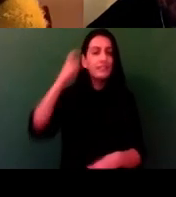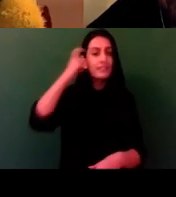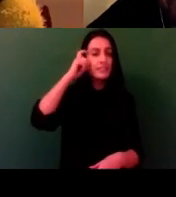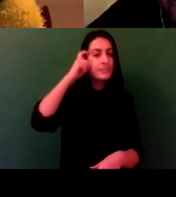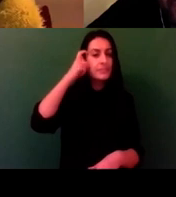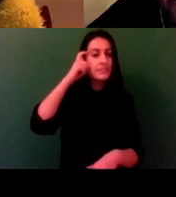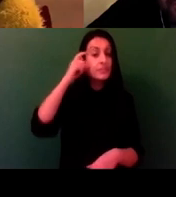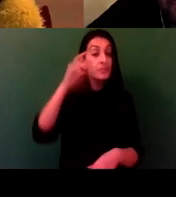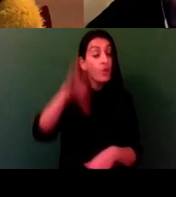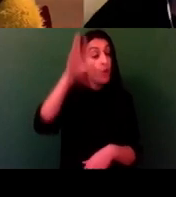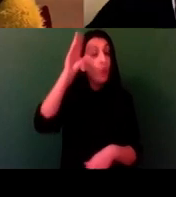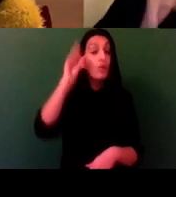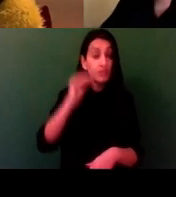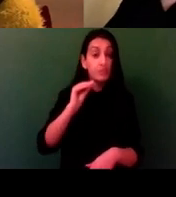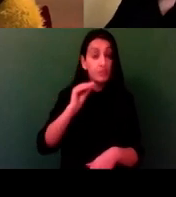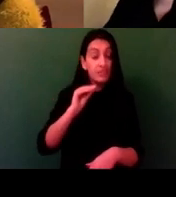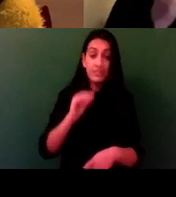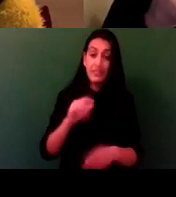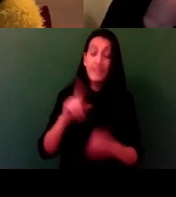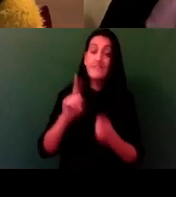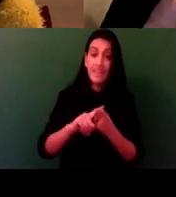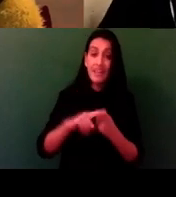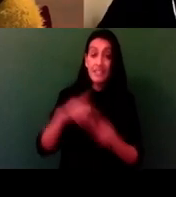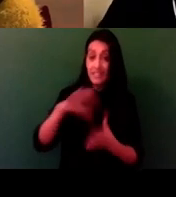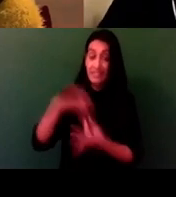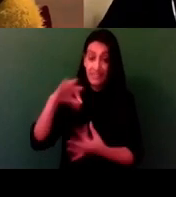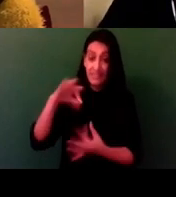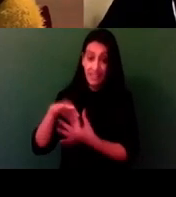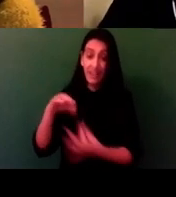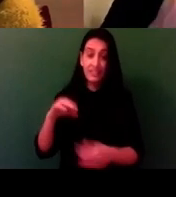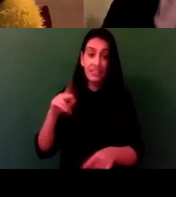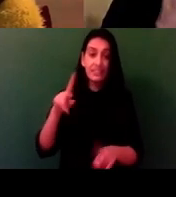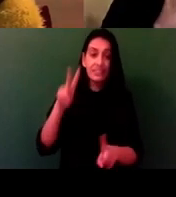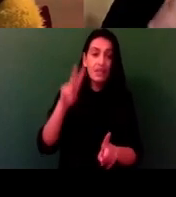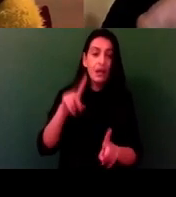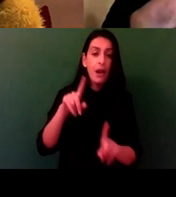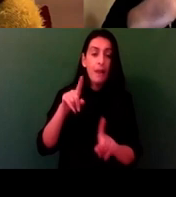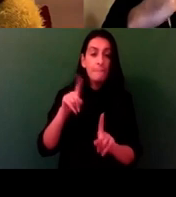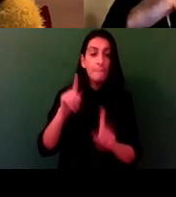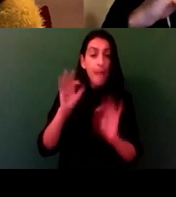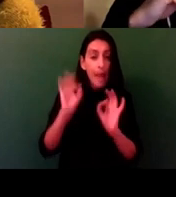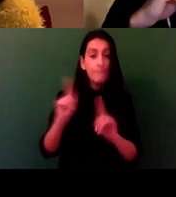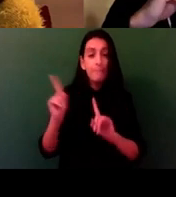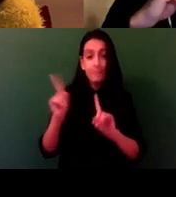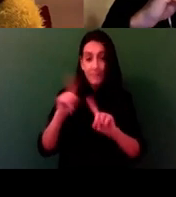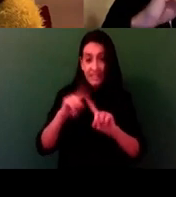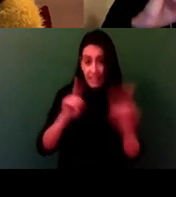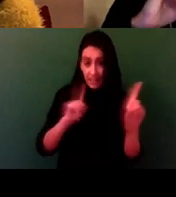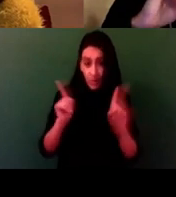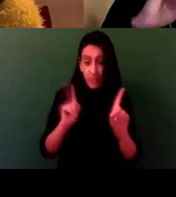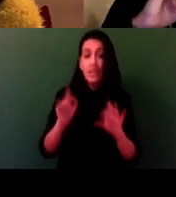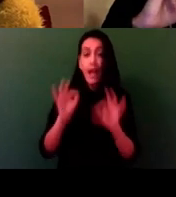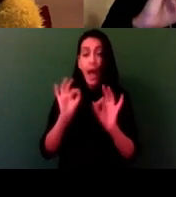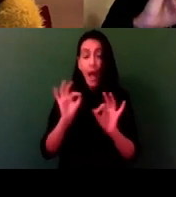geniş kesimlerini orada katılım sürecine çift yönlü olarak hem bilgi alarak hem bilgi vererek dahil etmeyi istiyorduk ancak ne yazık ki